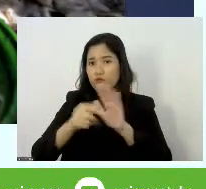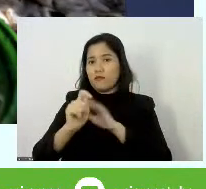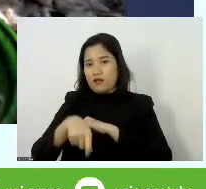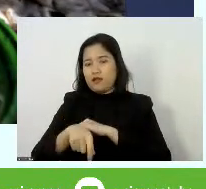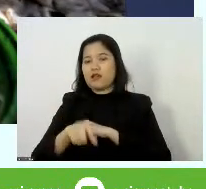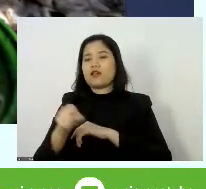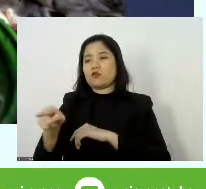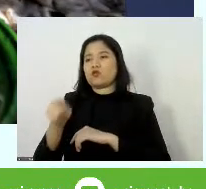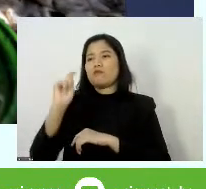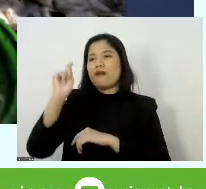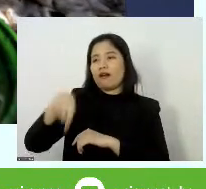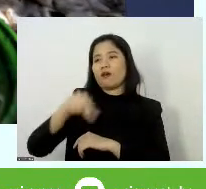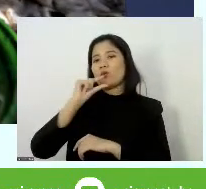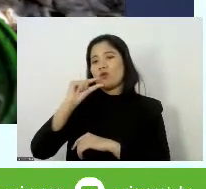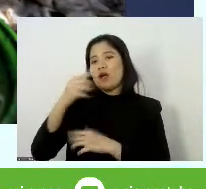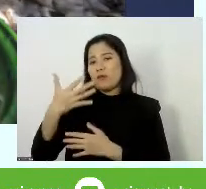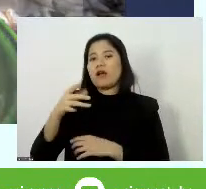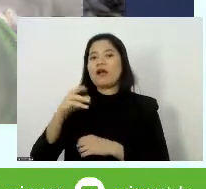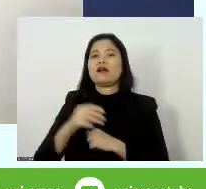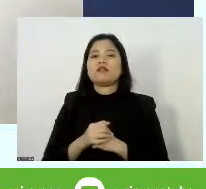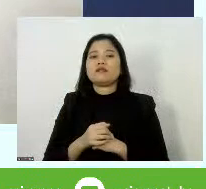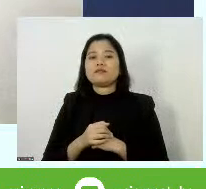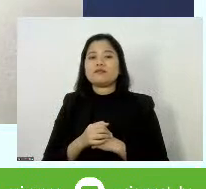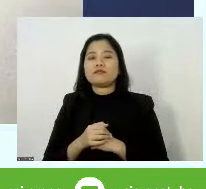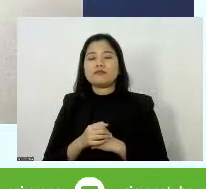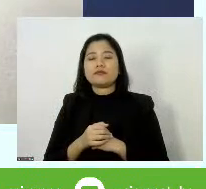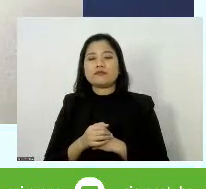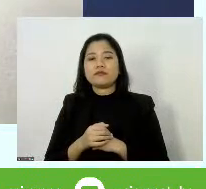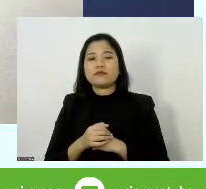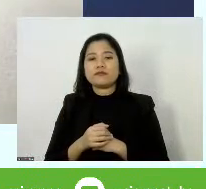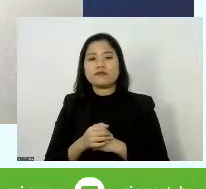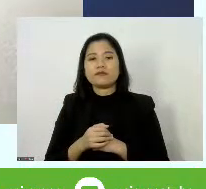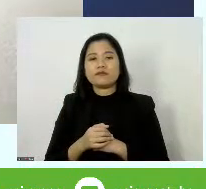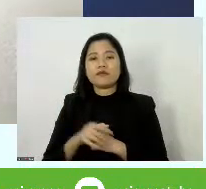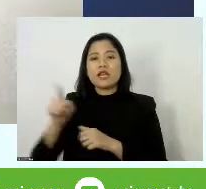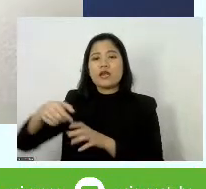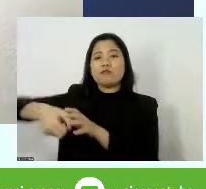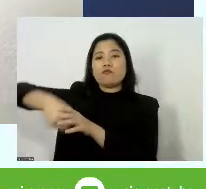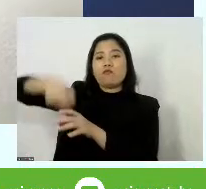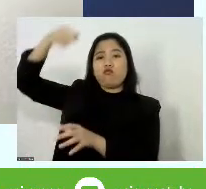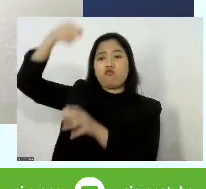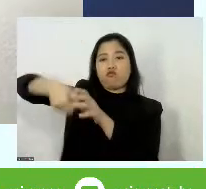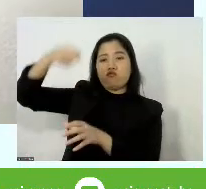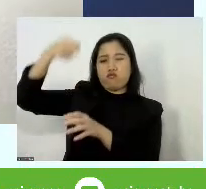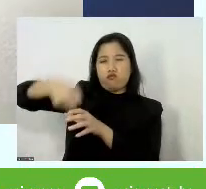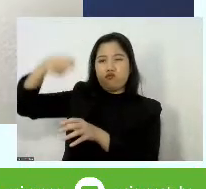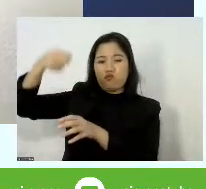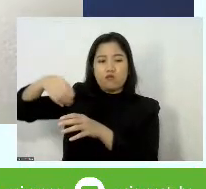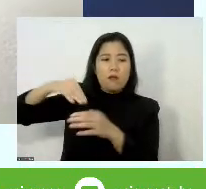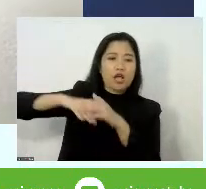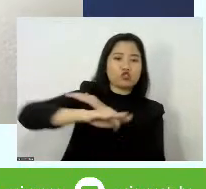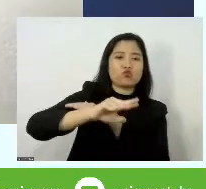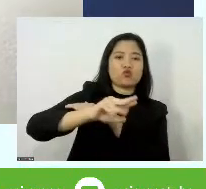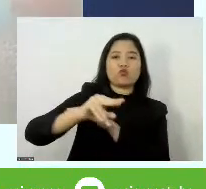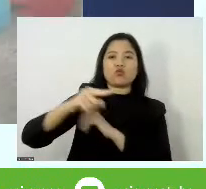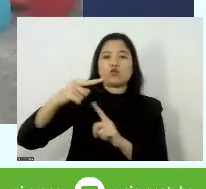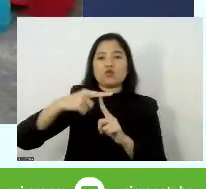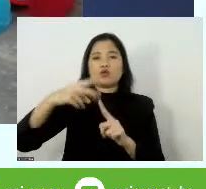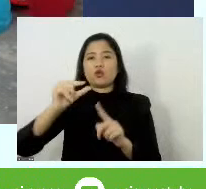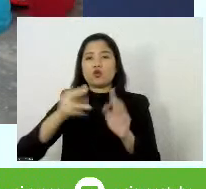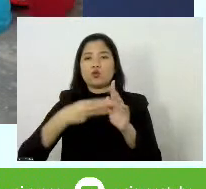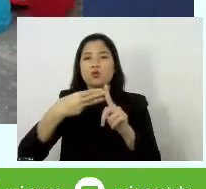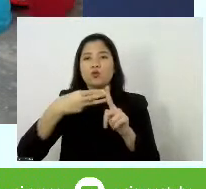mereka pump masuk ke tubuh Karang kemudian menyemprotkan racunnya untuk dan